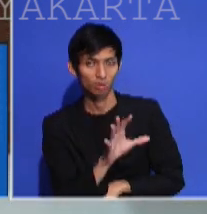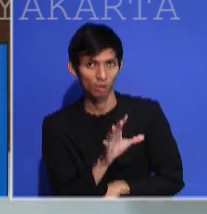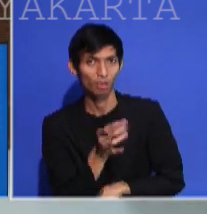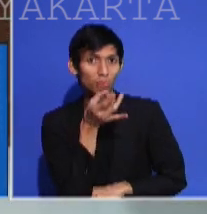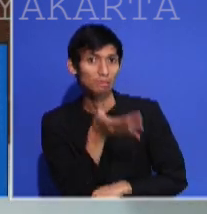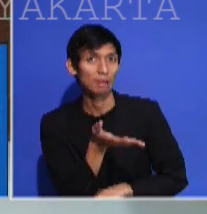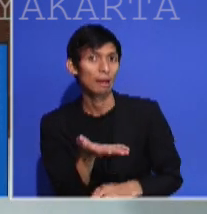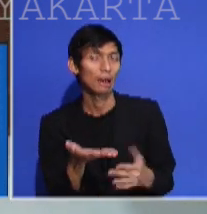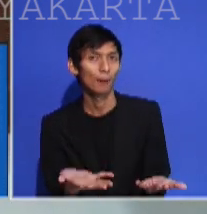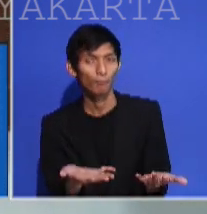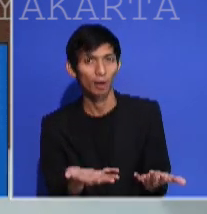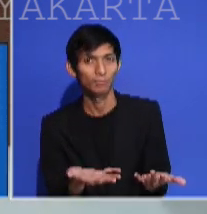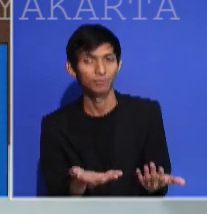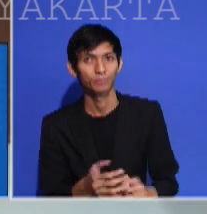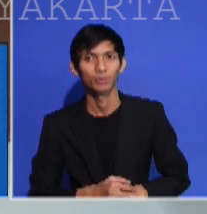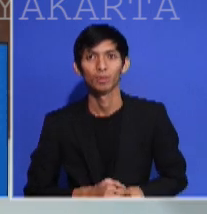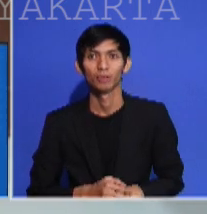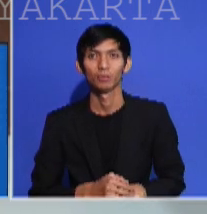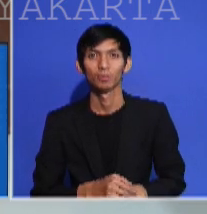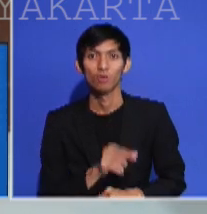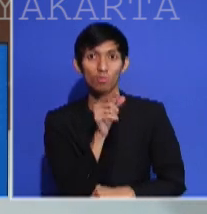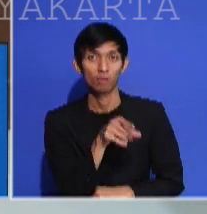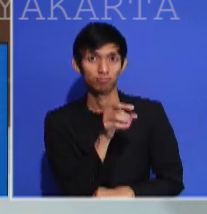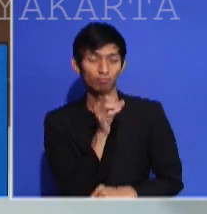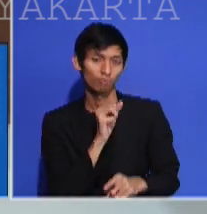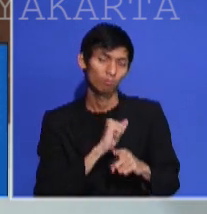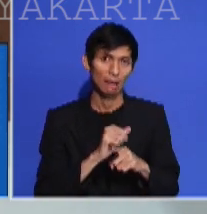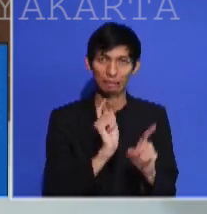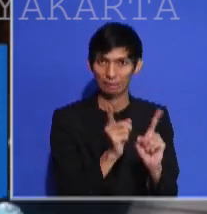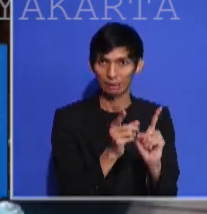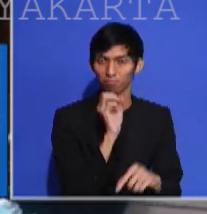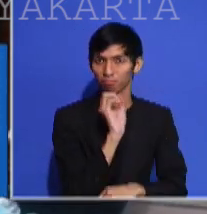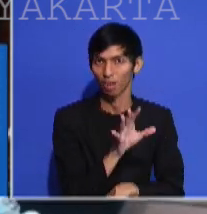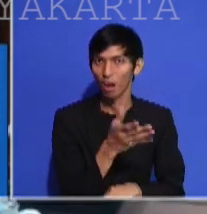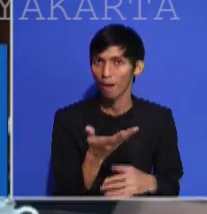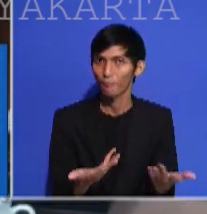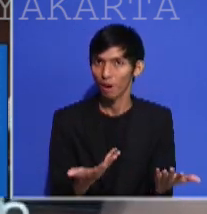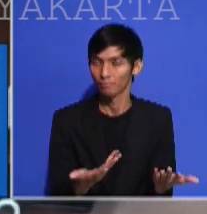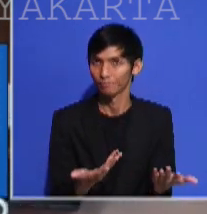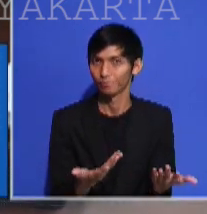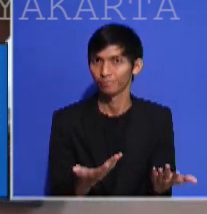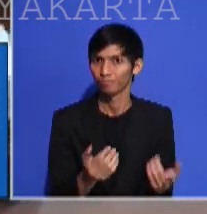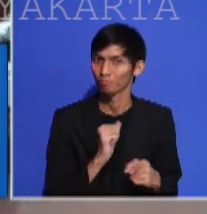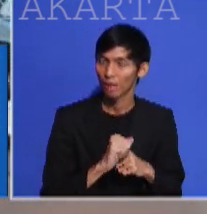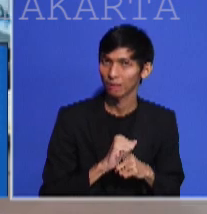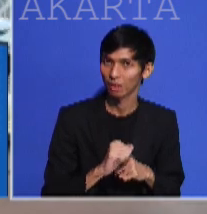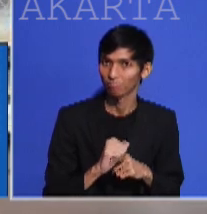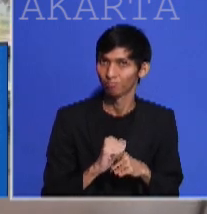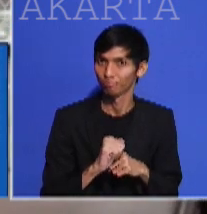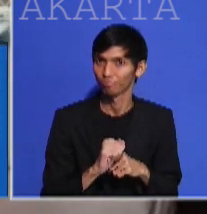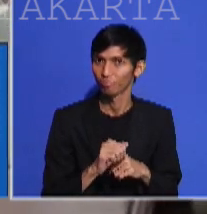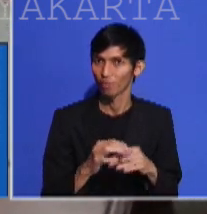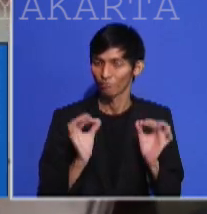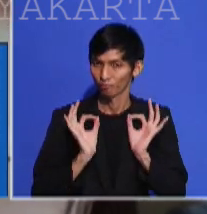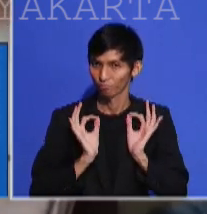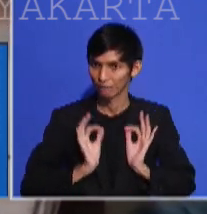Konita ee tekankan misalnya ada di bagian mana Apakah latihan yang di sebelah mana fisik harus